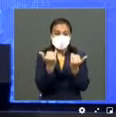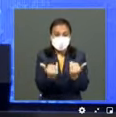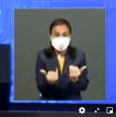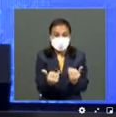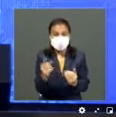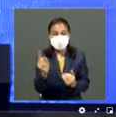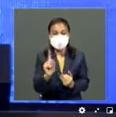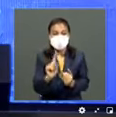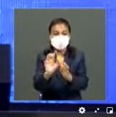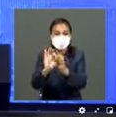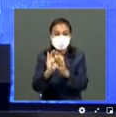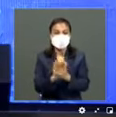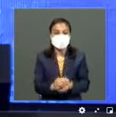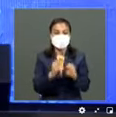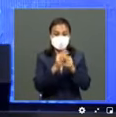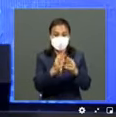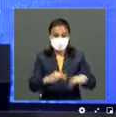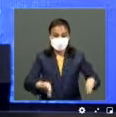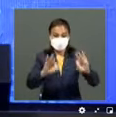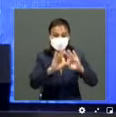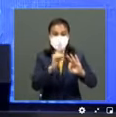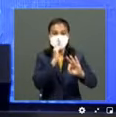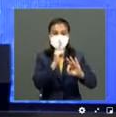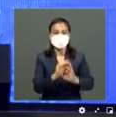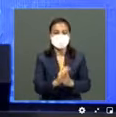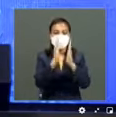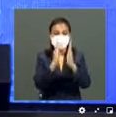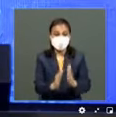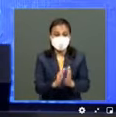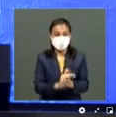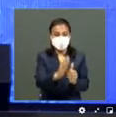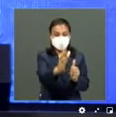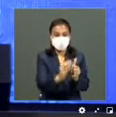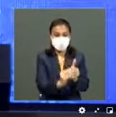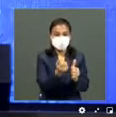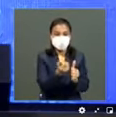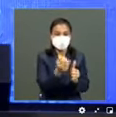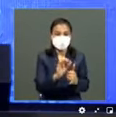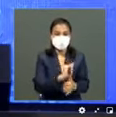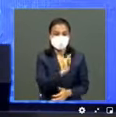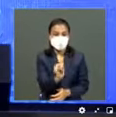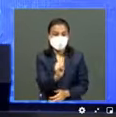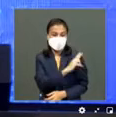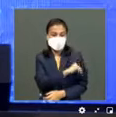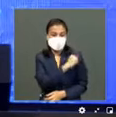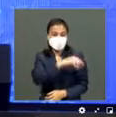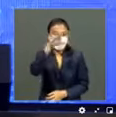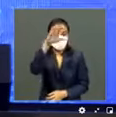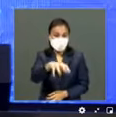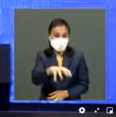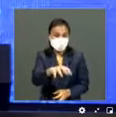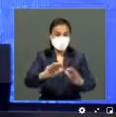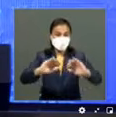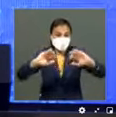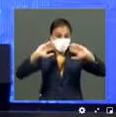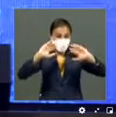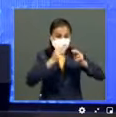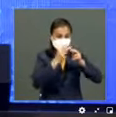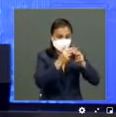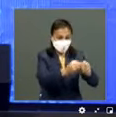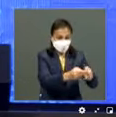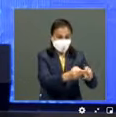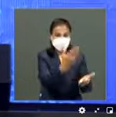ครั้งหนึ่งนะคะที่เรามาเน้นย้ำว่าสำหรับผู้ป่วยโควิด-19 ไม่ว่าจะเข้ารับการรักษาที่โรงพยาบาลของรัฐหรือเอกช